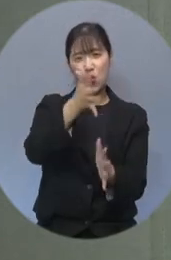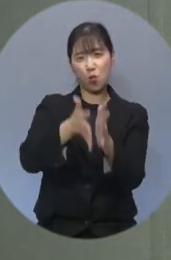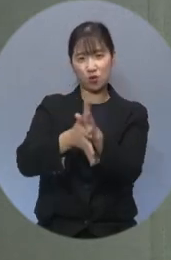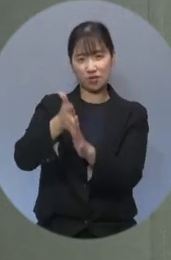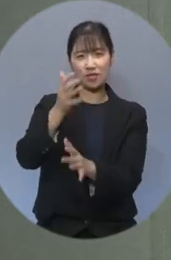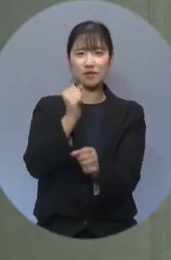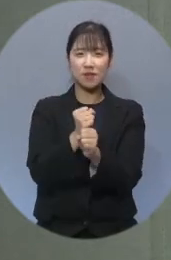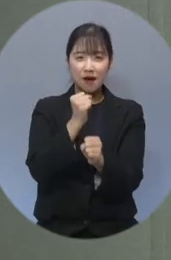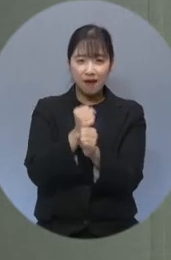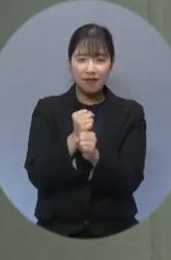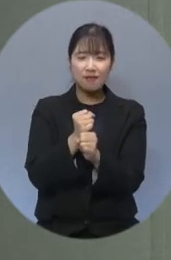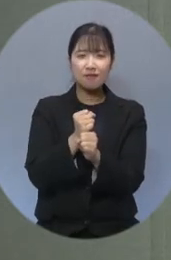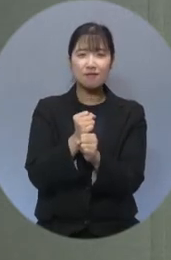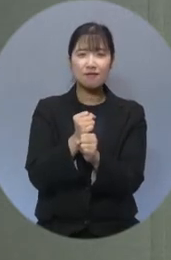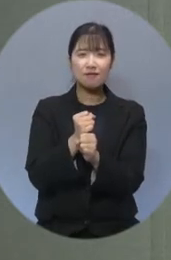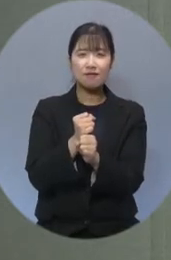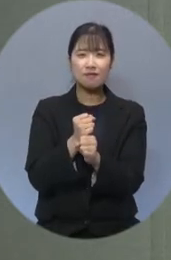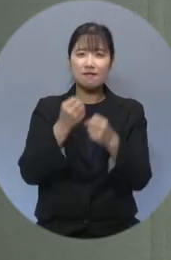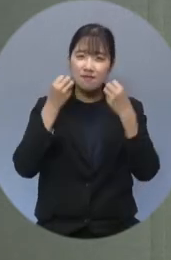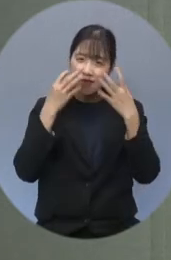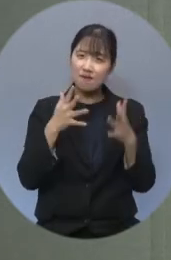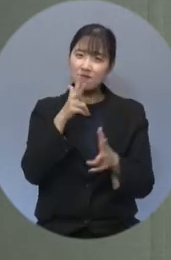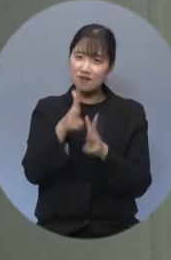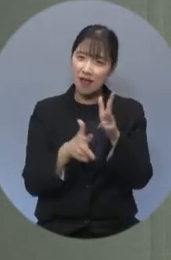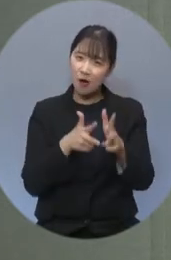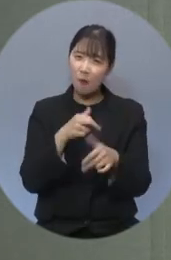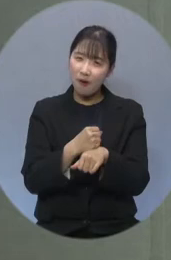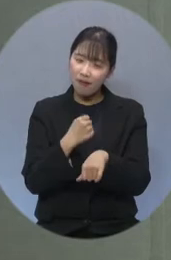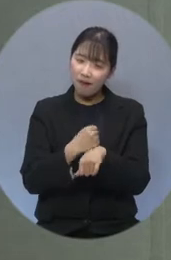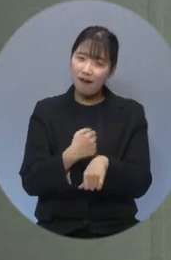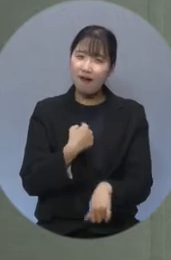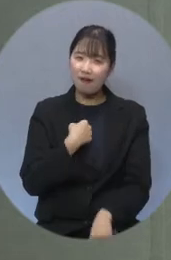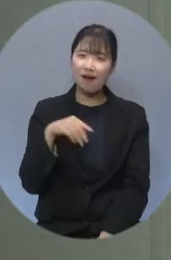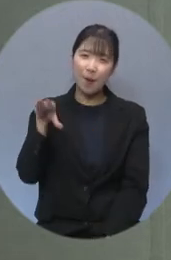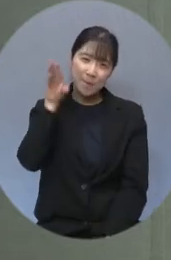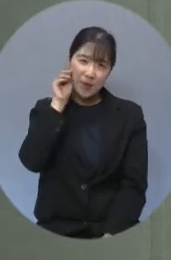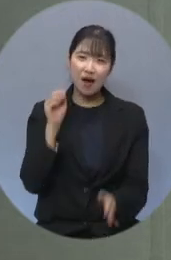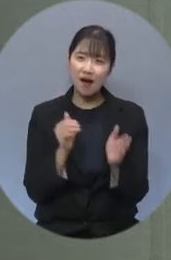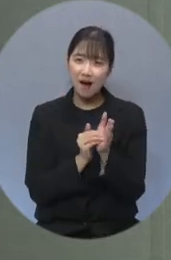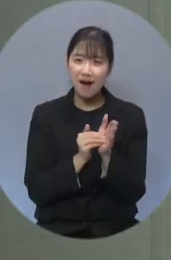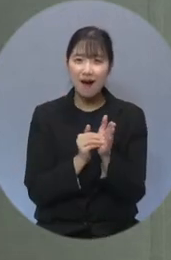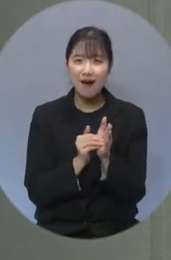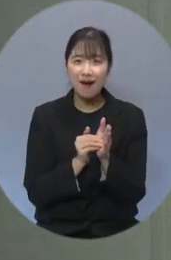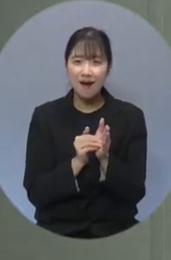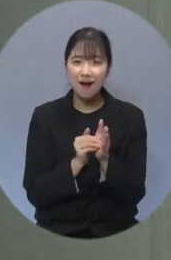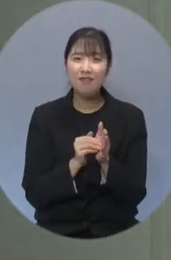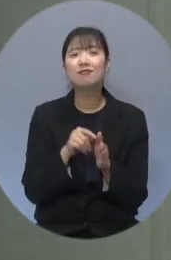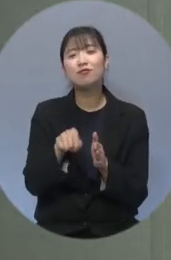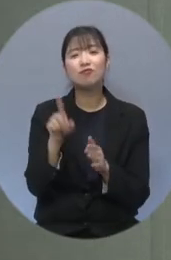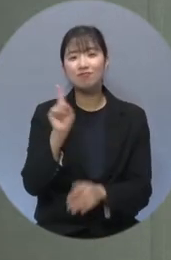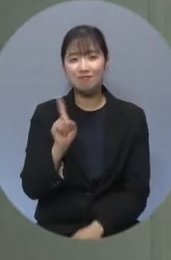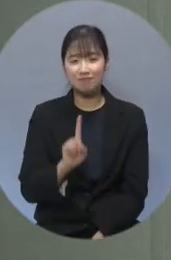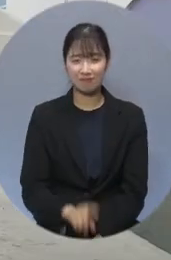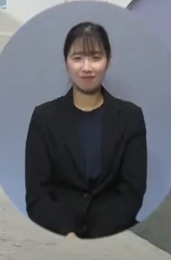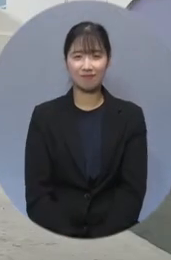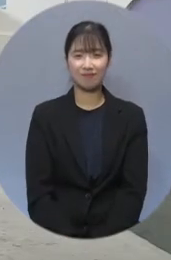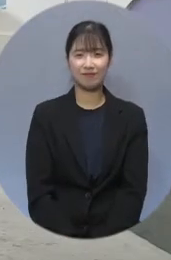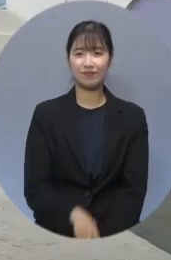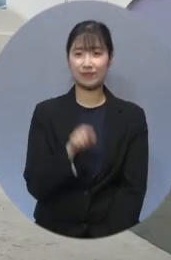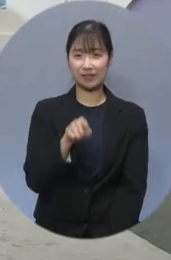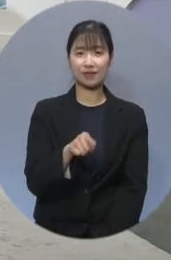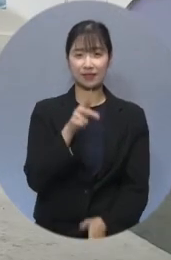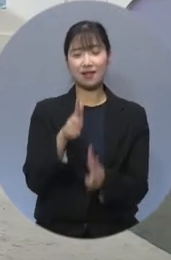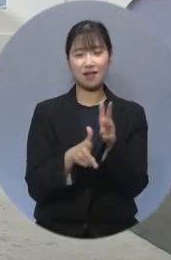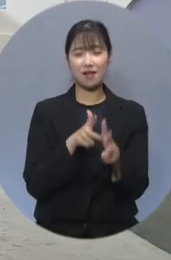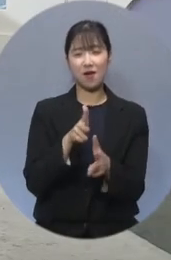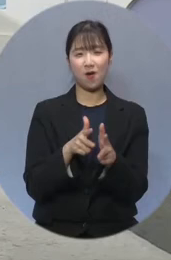도시화 시키는데 에, 새로운 네, 사업이 네, 진행된다. 네, 네, 뭐 이런 얘기를 들었는데 그게 네. 어떻게 되는 건가요? 네, 이 사업은